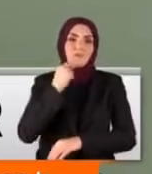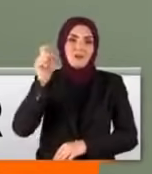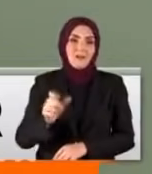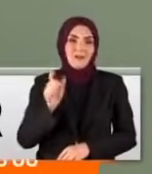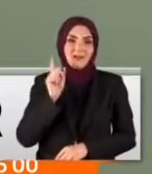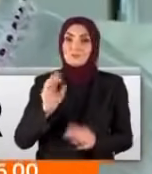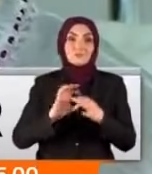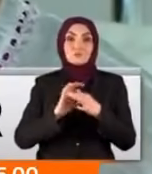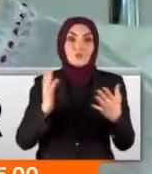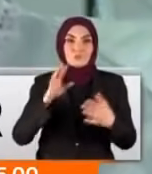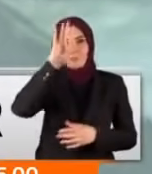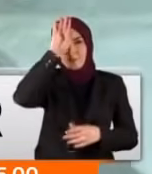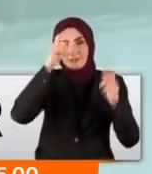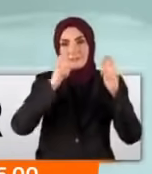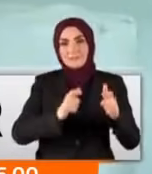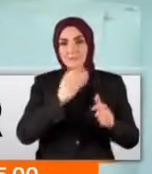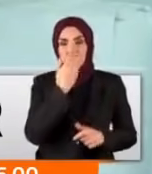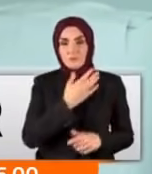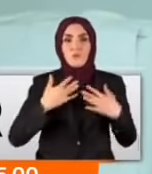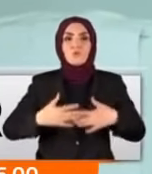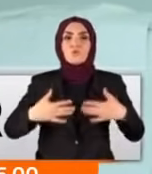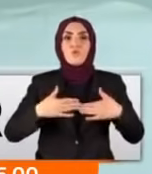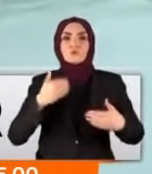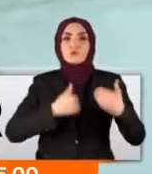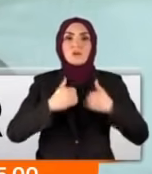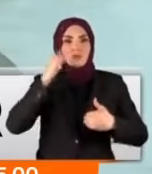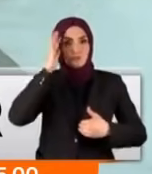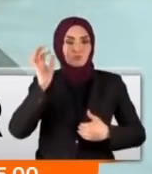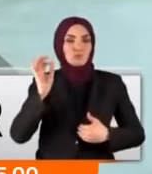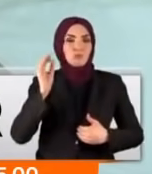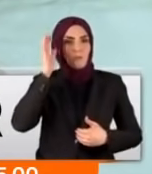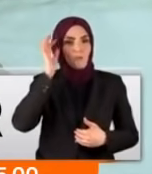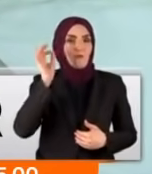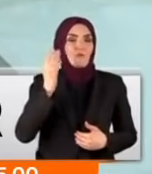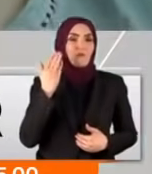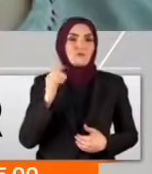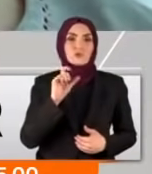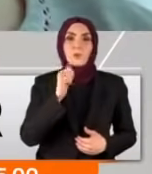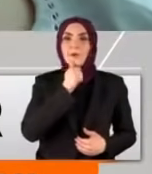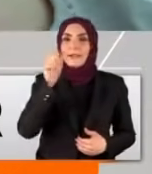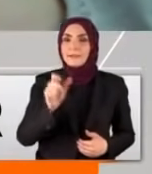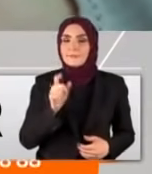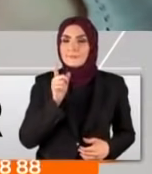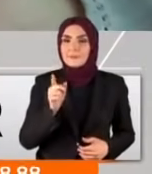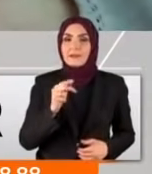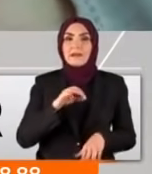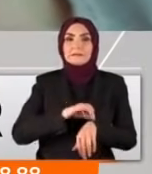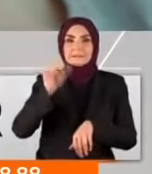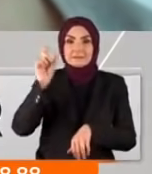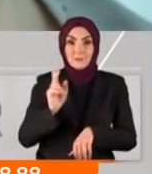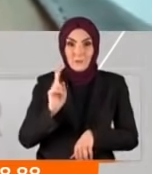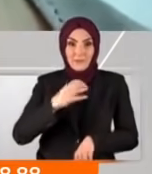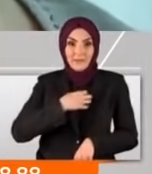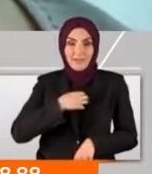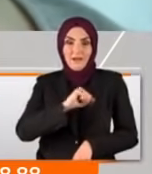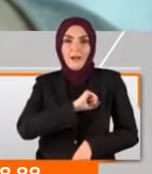İstanbul'da bulundu. Göğüs cerrahisi uzmanı Profesör Doktor Cemal Asım Kutlu, hastanın kendi kalp zarından alınan parçayla nefes